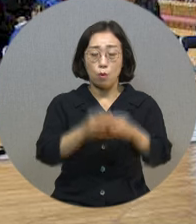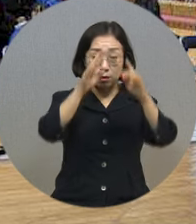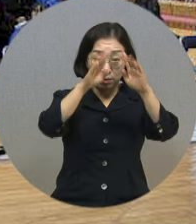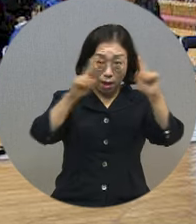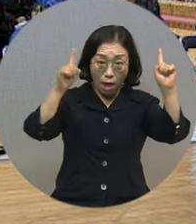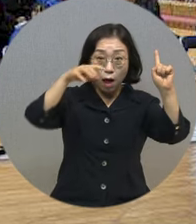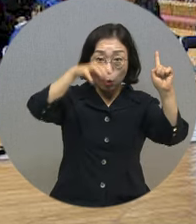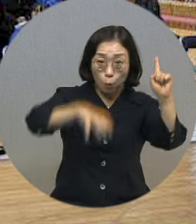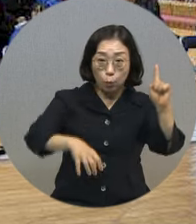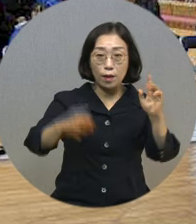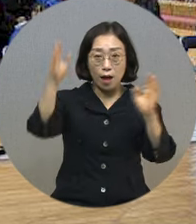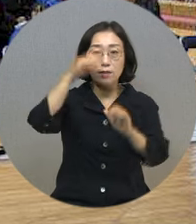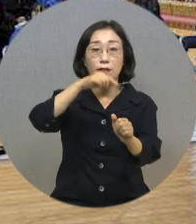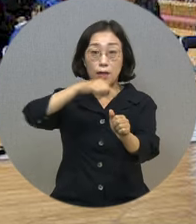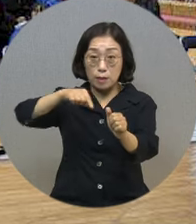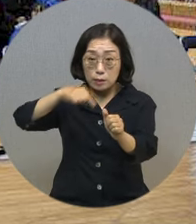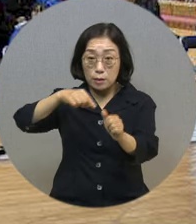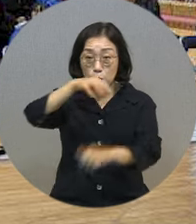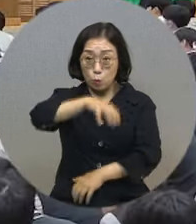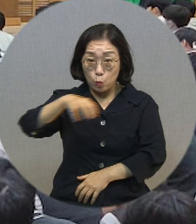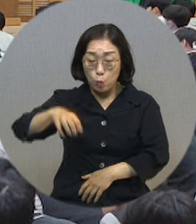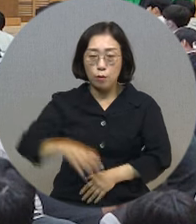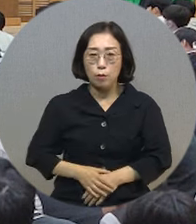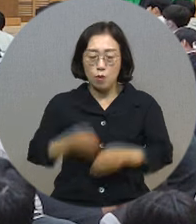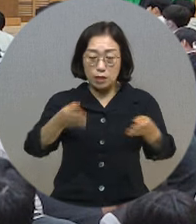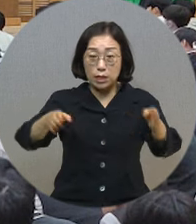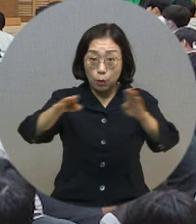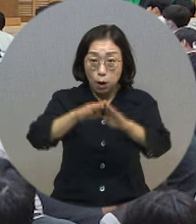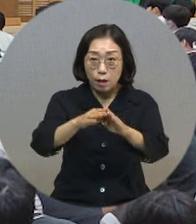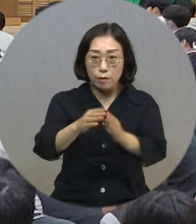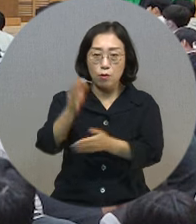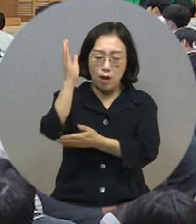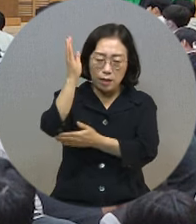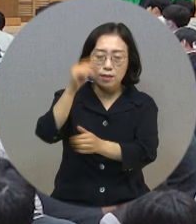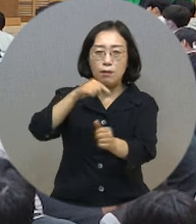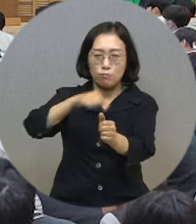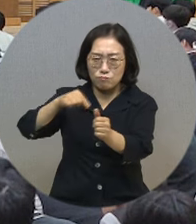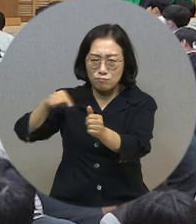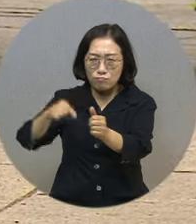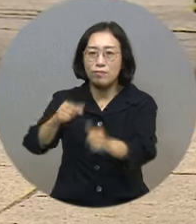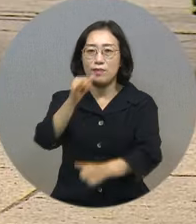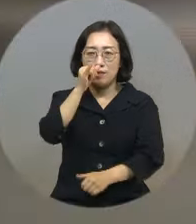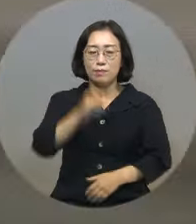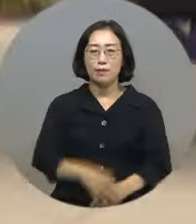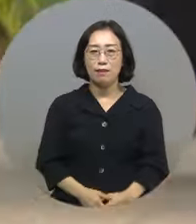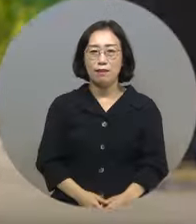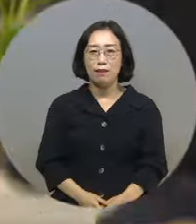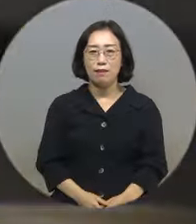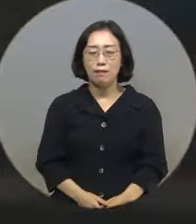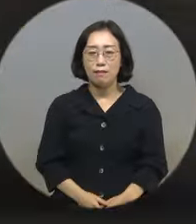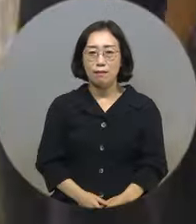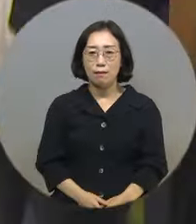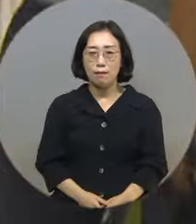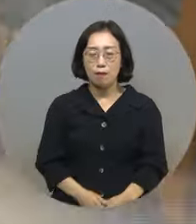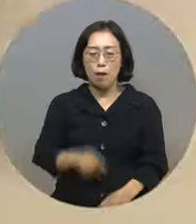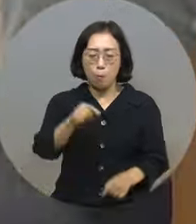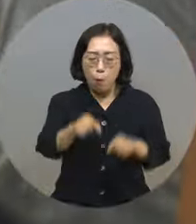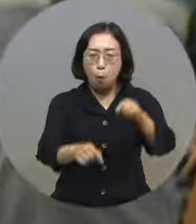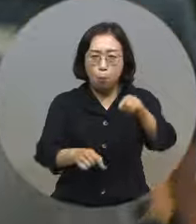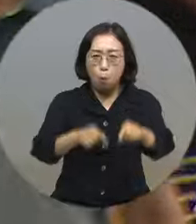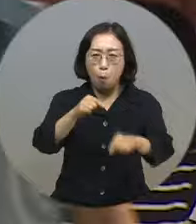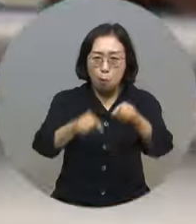학생들을 가르치고 각 기관을 다니며 강사로 활동하고 있습니다 그의 도보종주